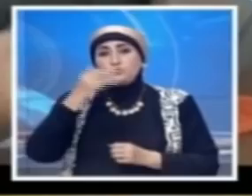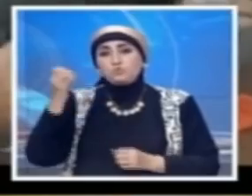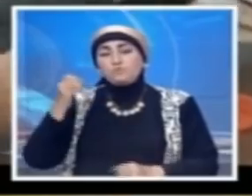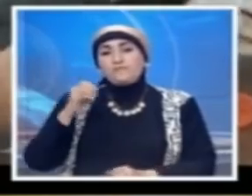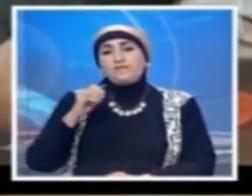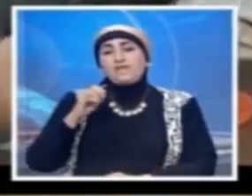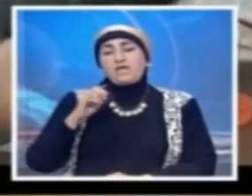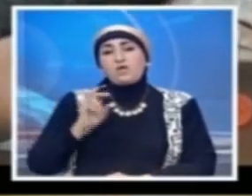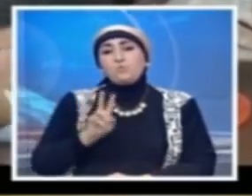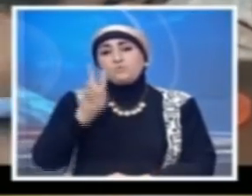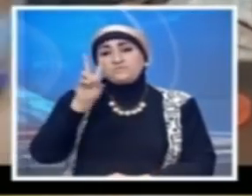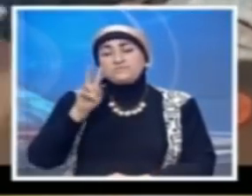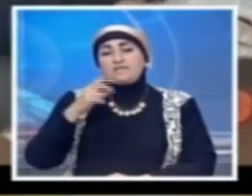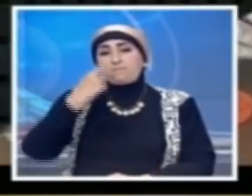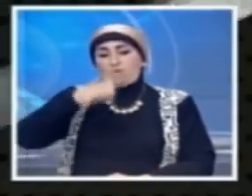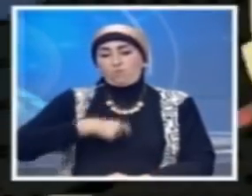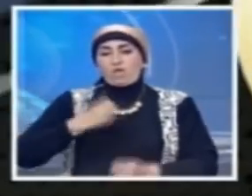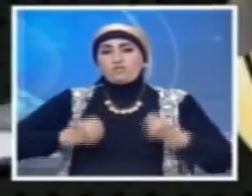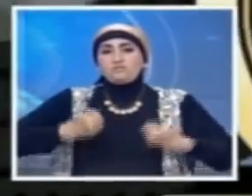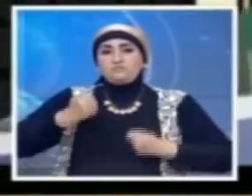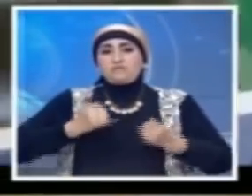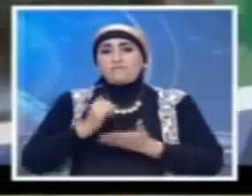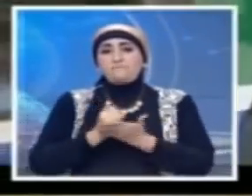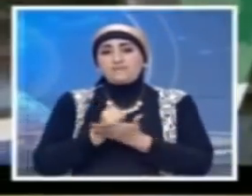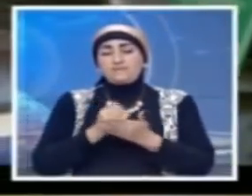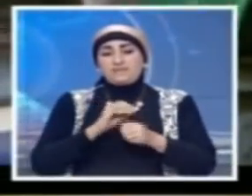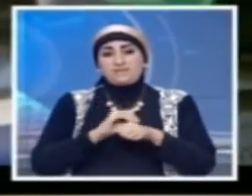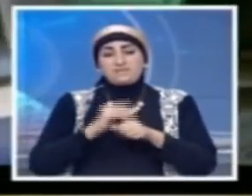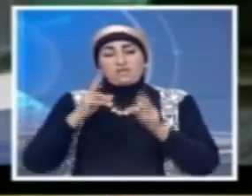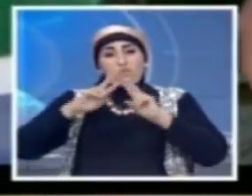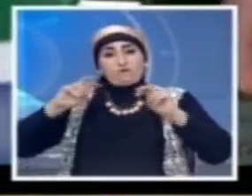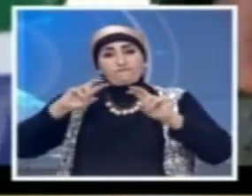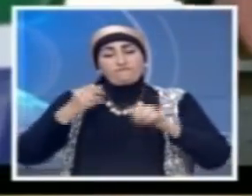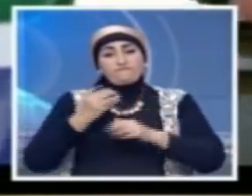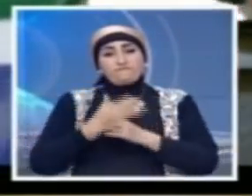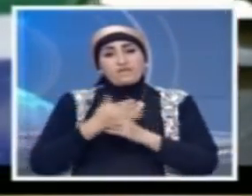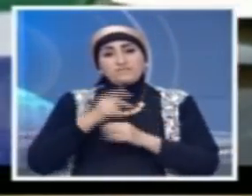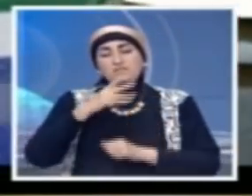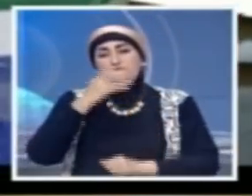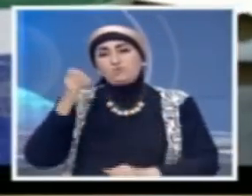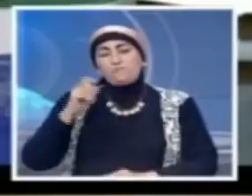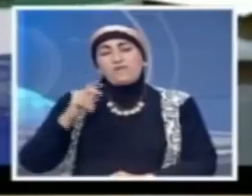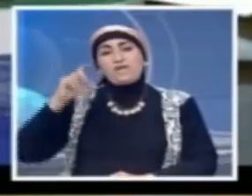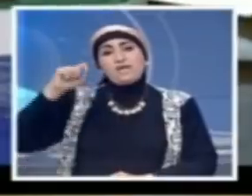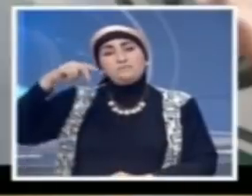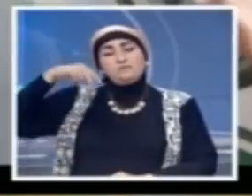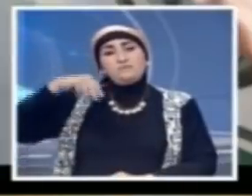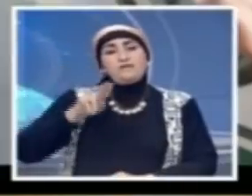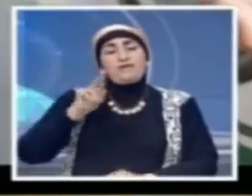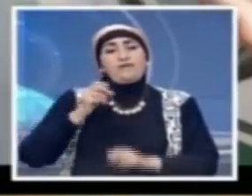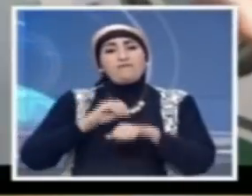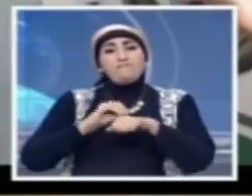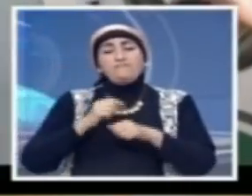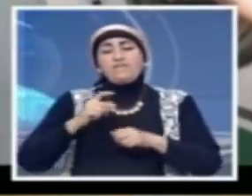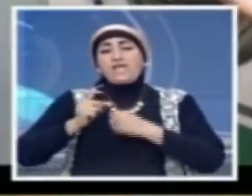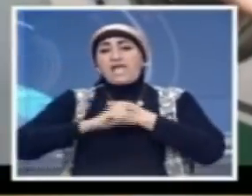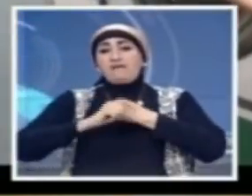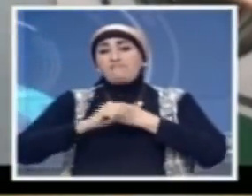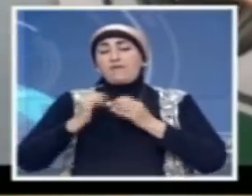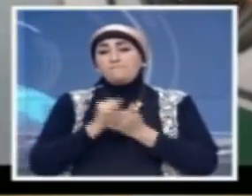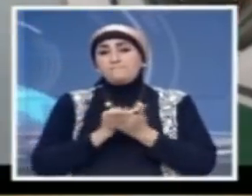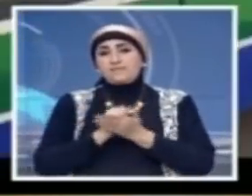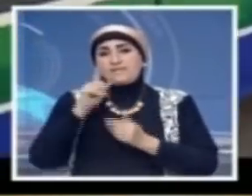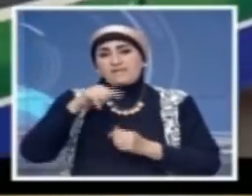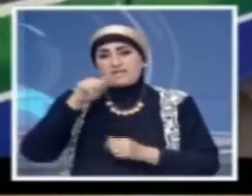307 من سائقي حافلة المدارس، كما تم فحص 335 حافلة مدارس تبين